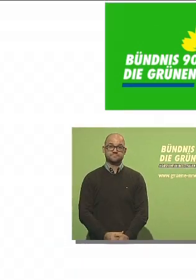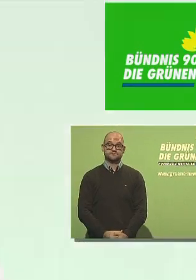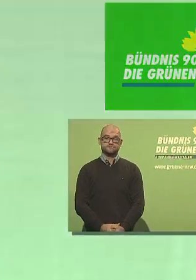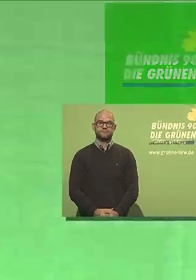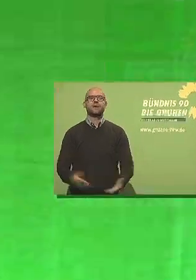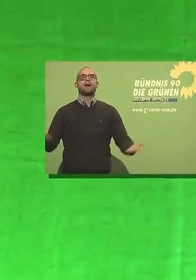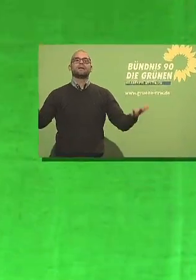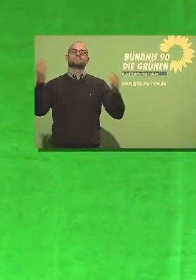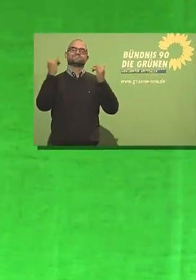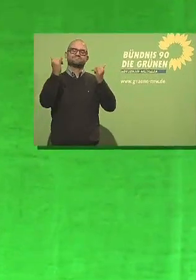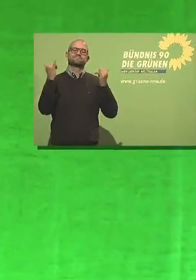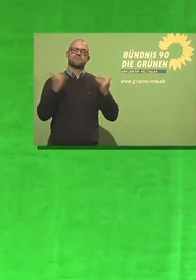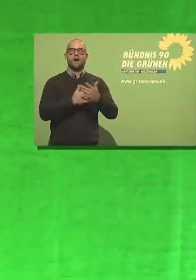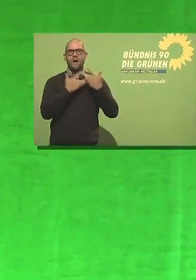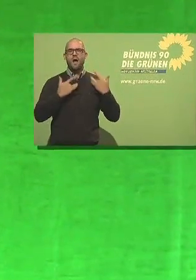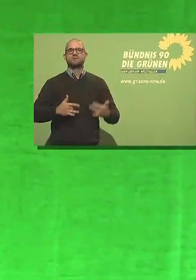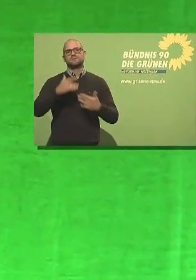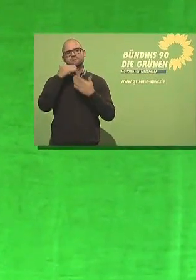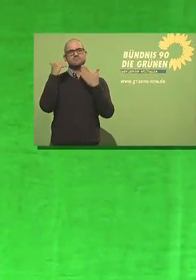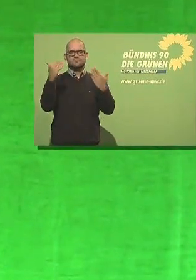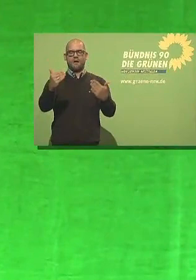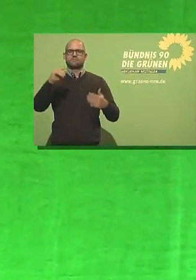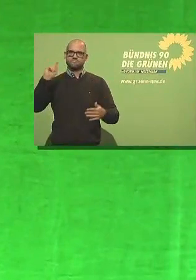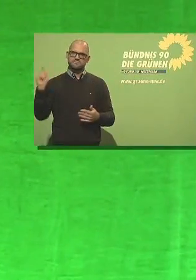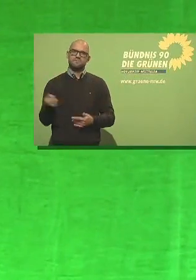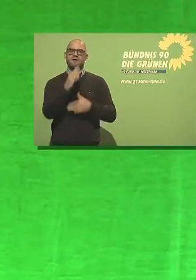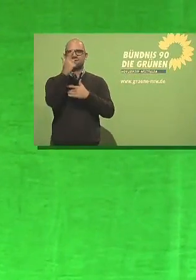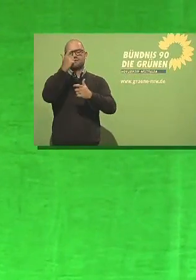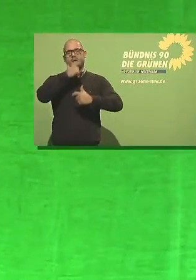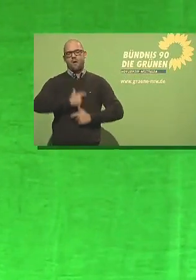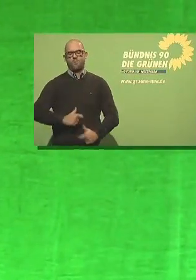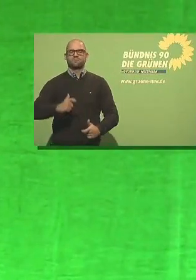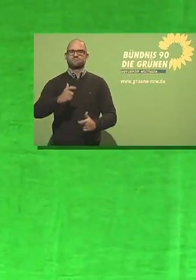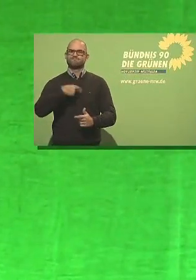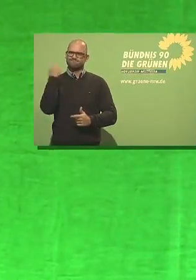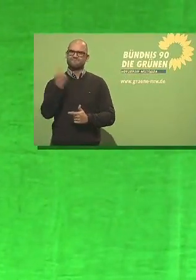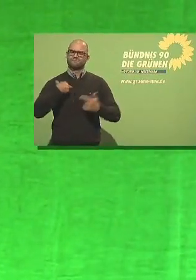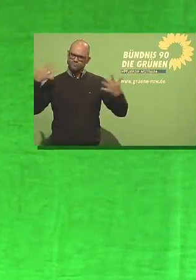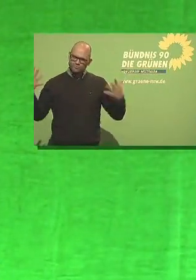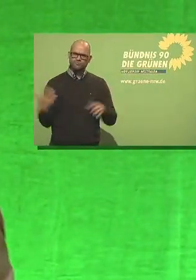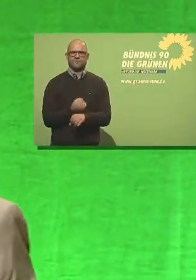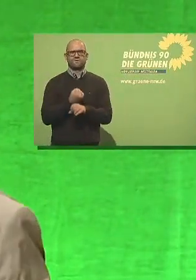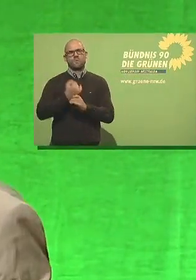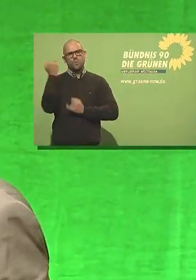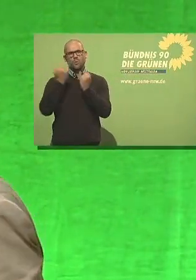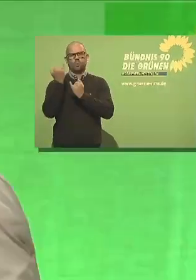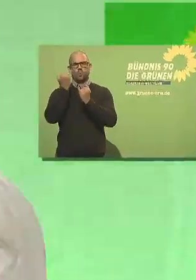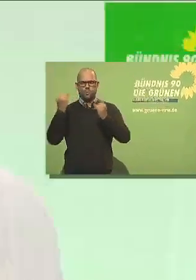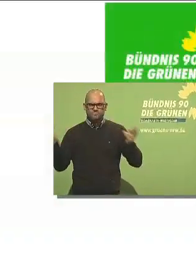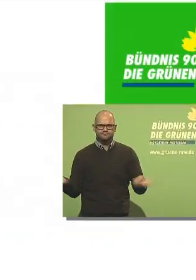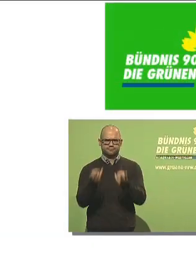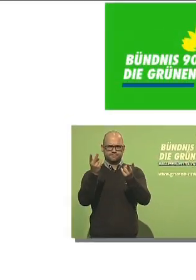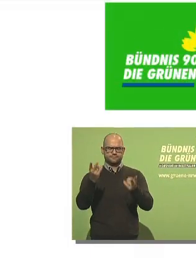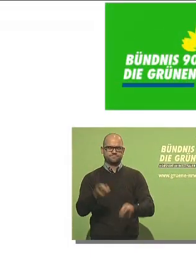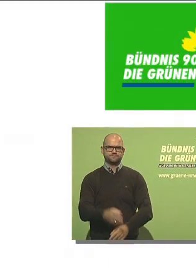Ja, ganz herzlichen Dank für den erneuten Vertrauensvorschuss. Packen wir es an. Grün auf.